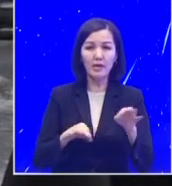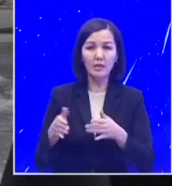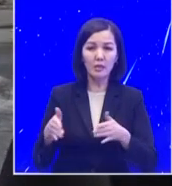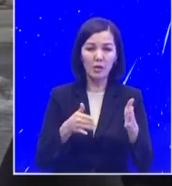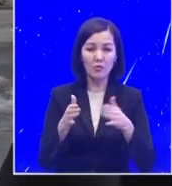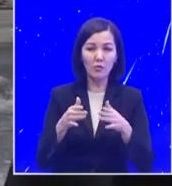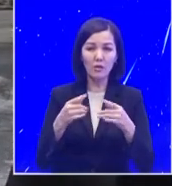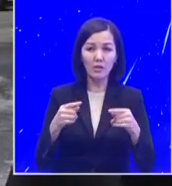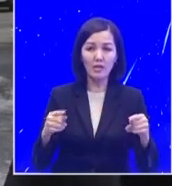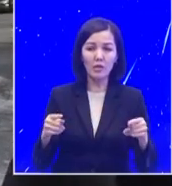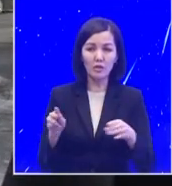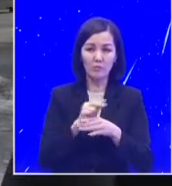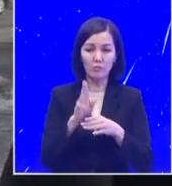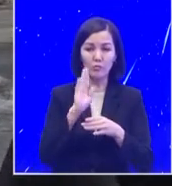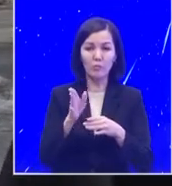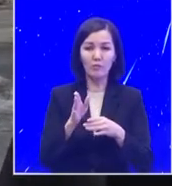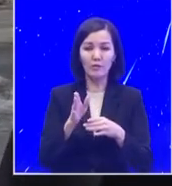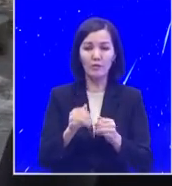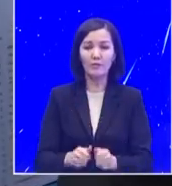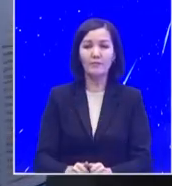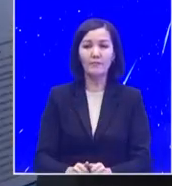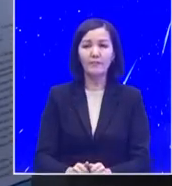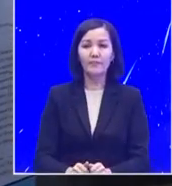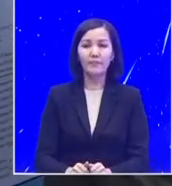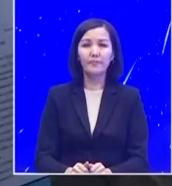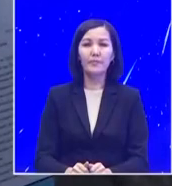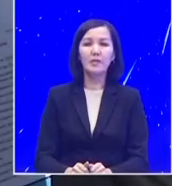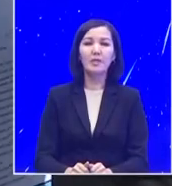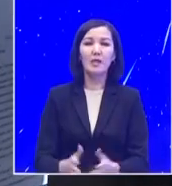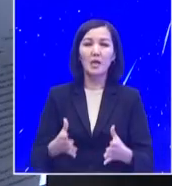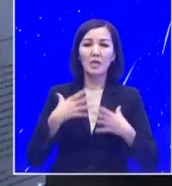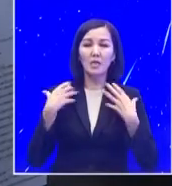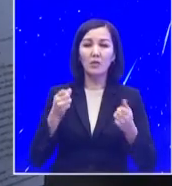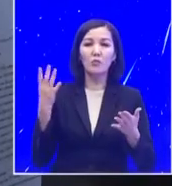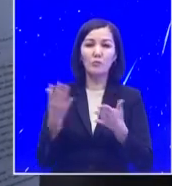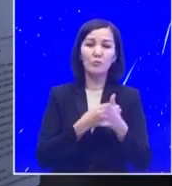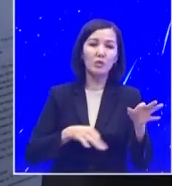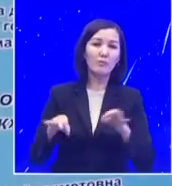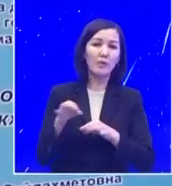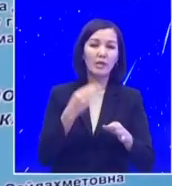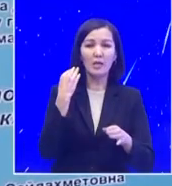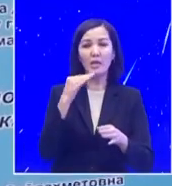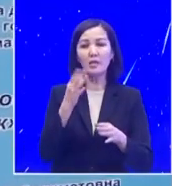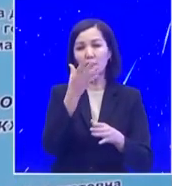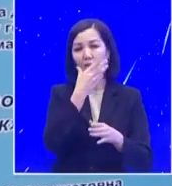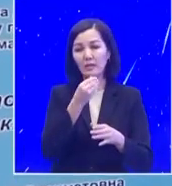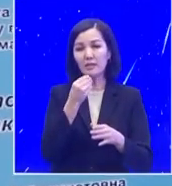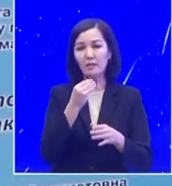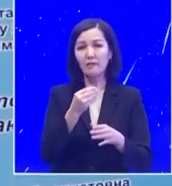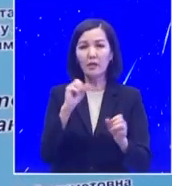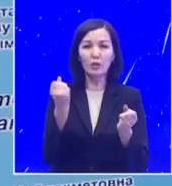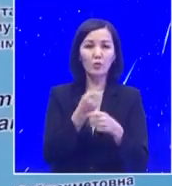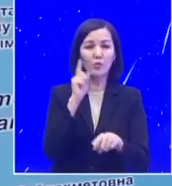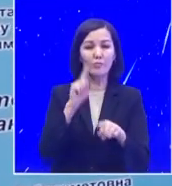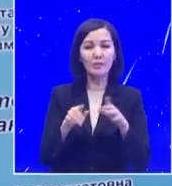дороги, и дороги тоже будут приведены в соответствие. Залог успешной реализации проекта – качество, эстетический вид и скорость